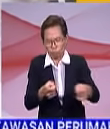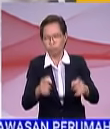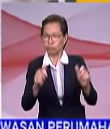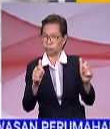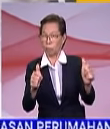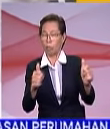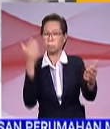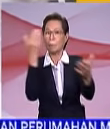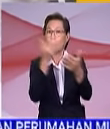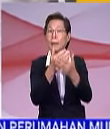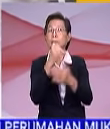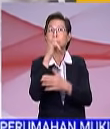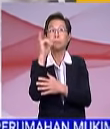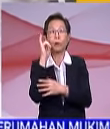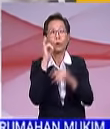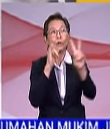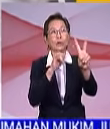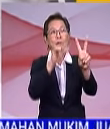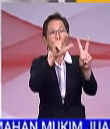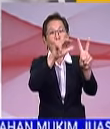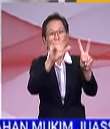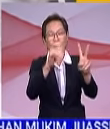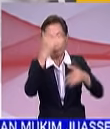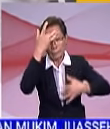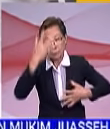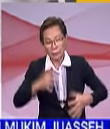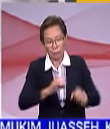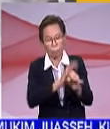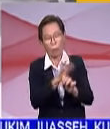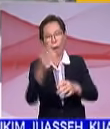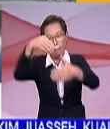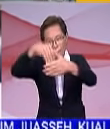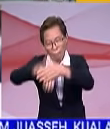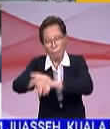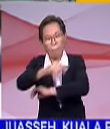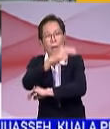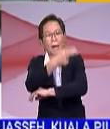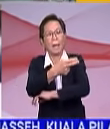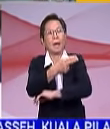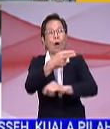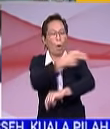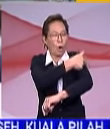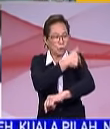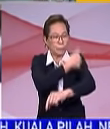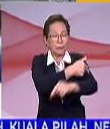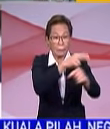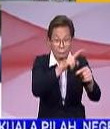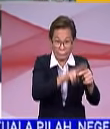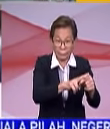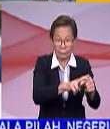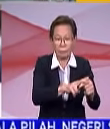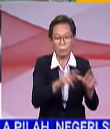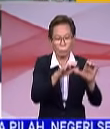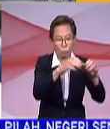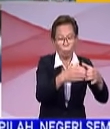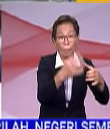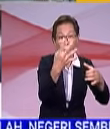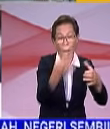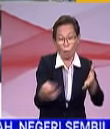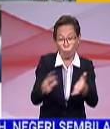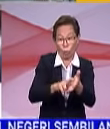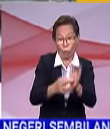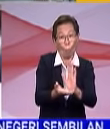terkawal sehingga semalam 236 sakit kau bisa membalas dimasukkan ke hcr persegi kategori 4